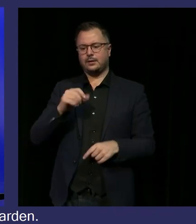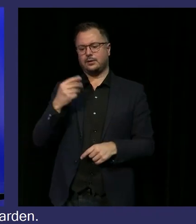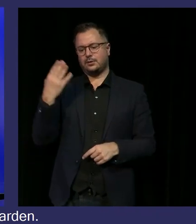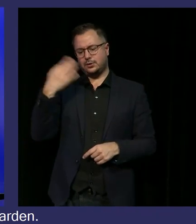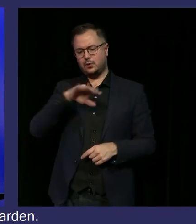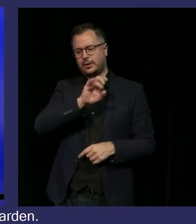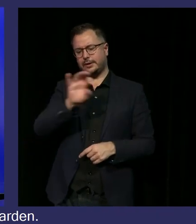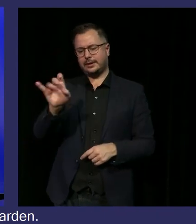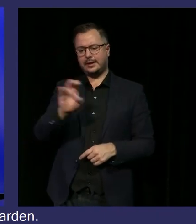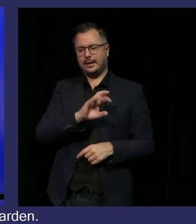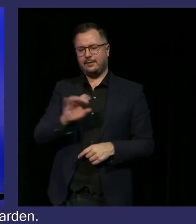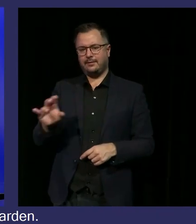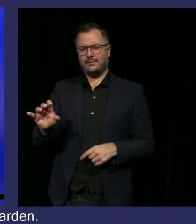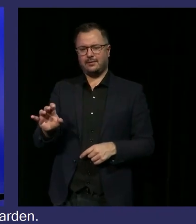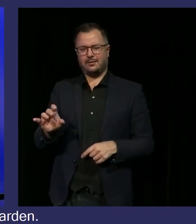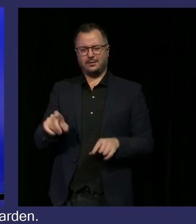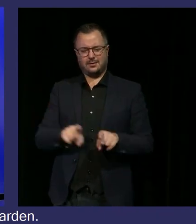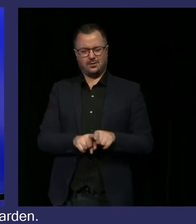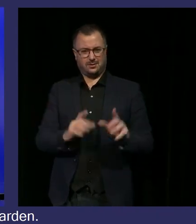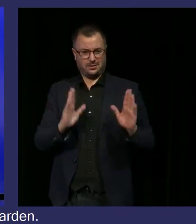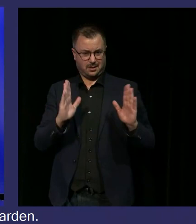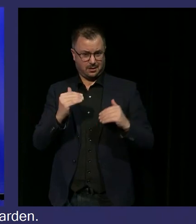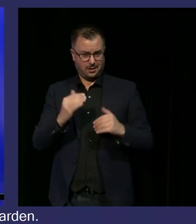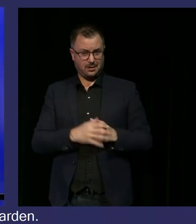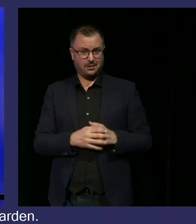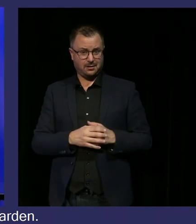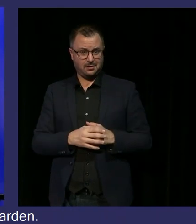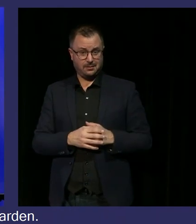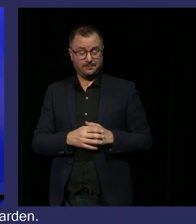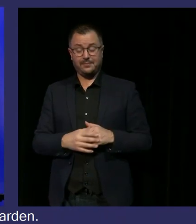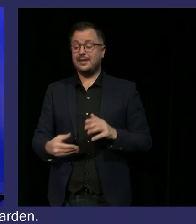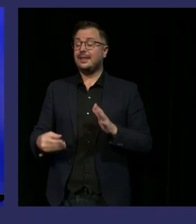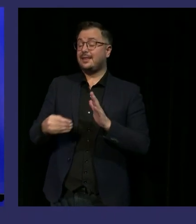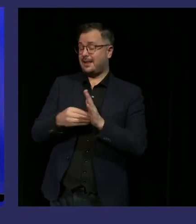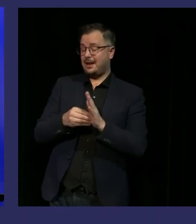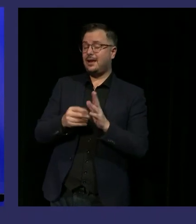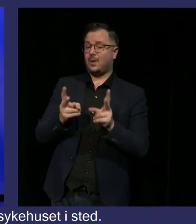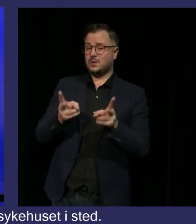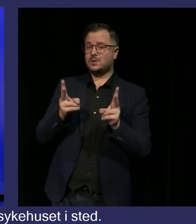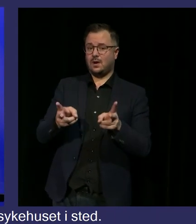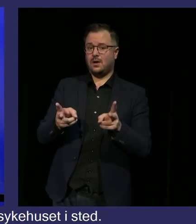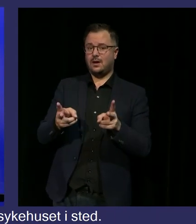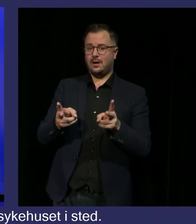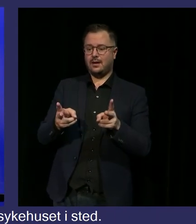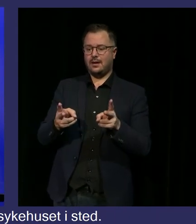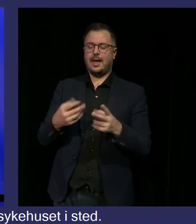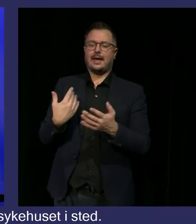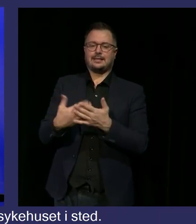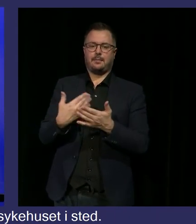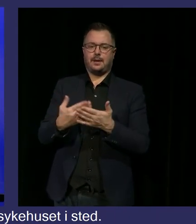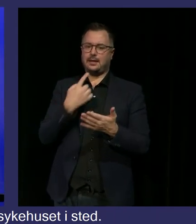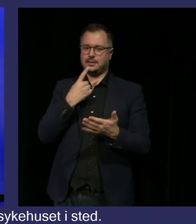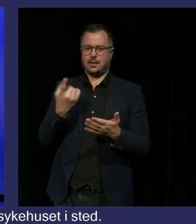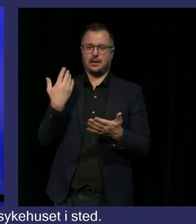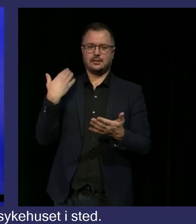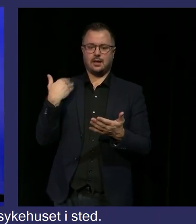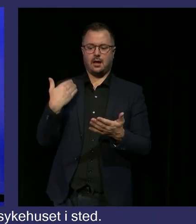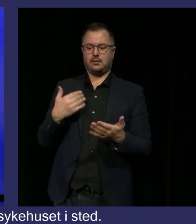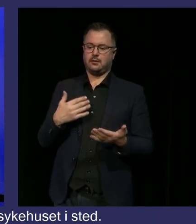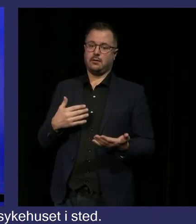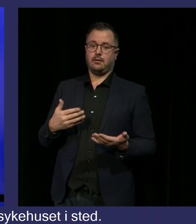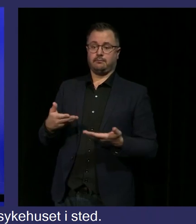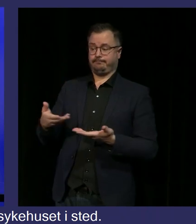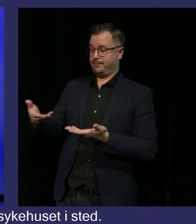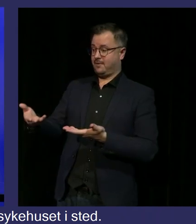liksom, der setter du standarden. Og I tillegg så det jo sånn at Et sånt eksempel, jeg sa jo at vi ønsker å si velkommen